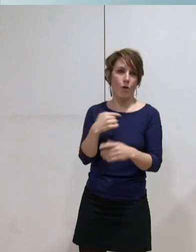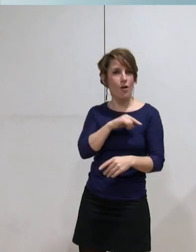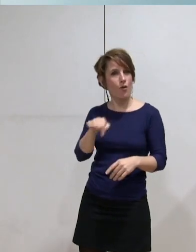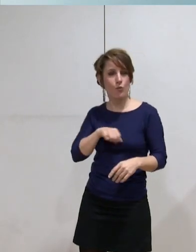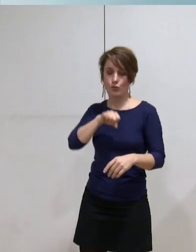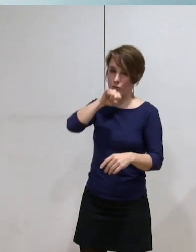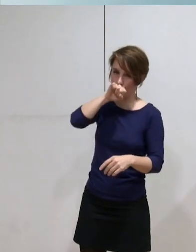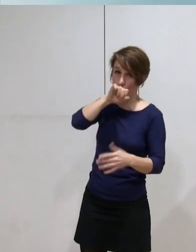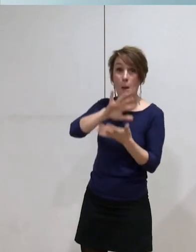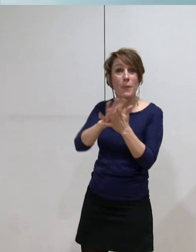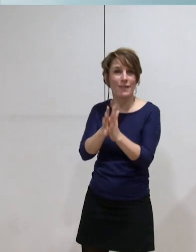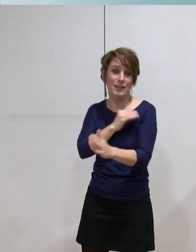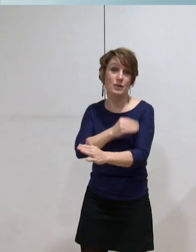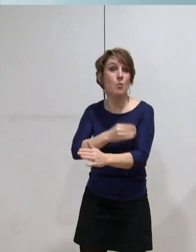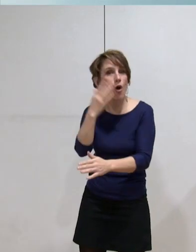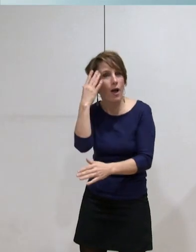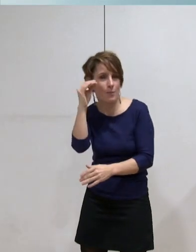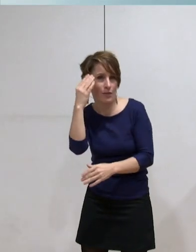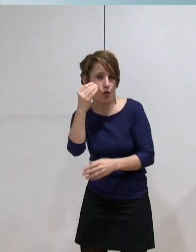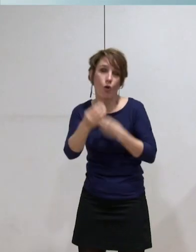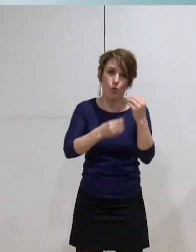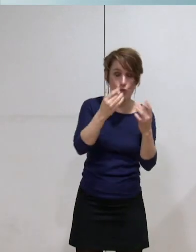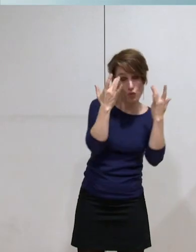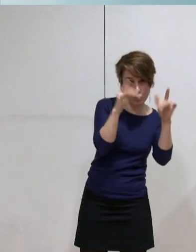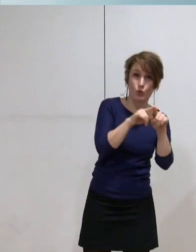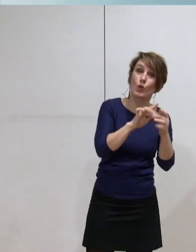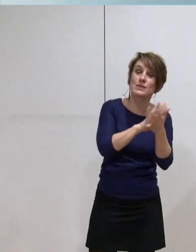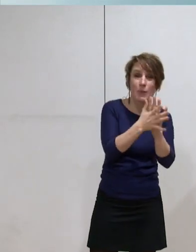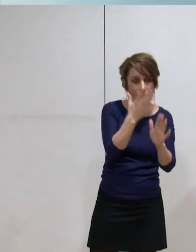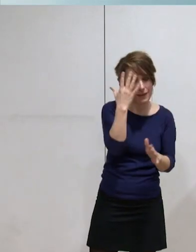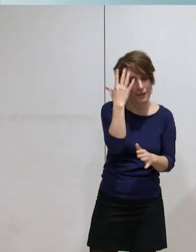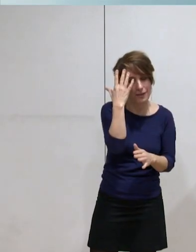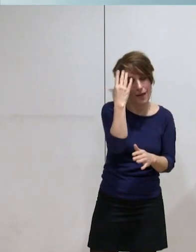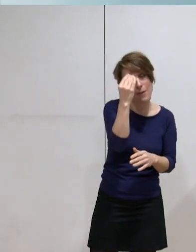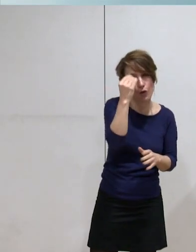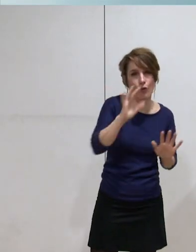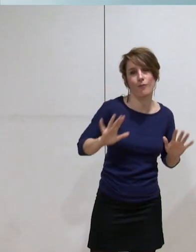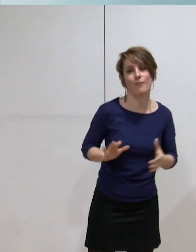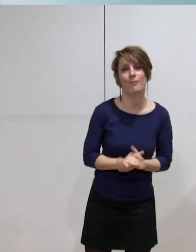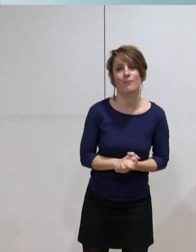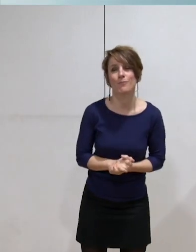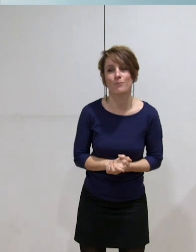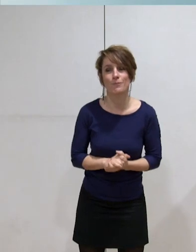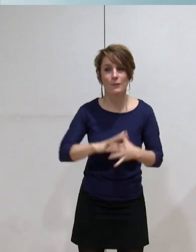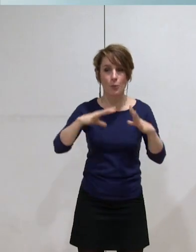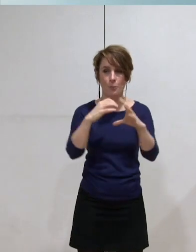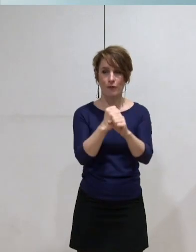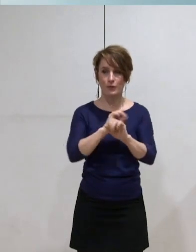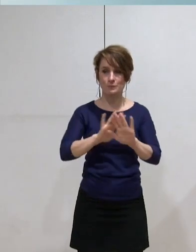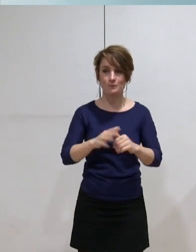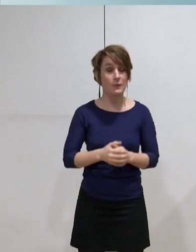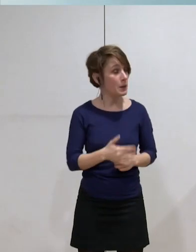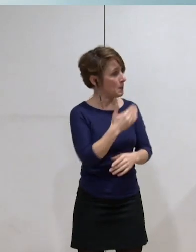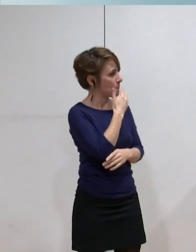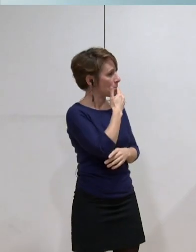pratiques amateures en ce qui concerne la culture en particulier voilà je m'arrête là merci bien et enfin